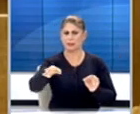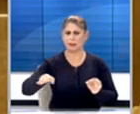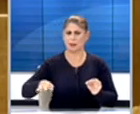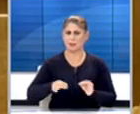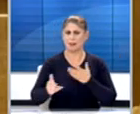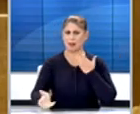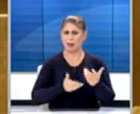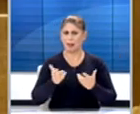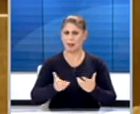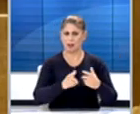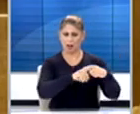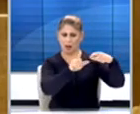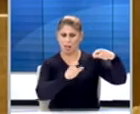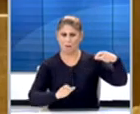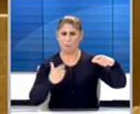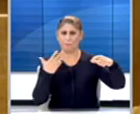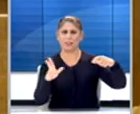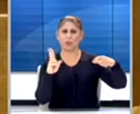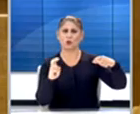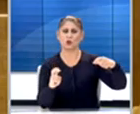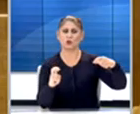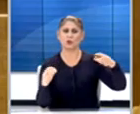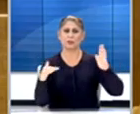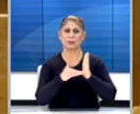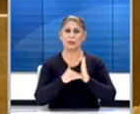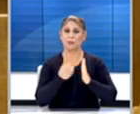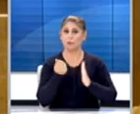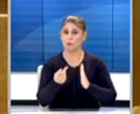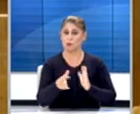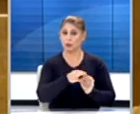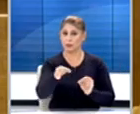520.000. Πόσα στρέμματα κηρύξατε αναδασωτέα?